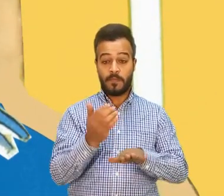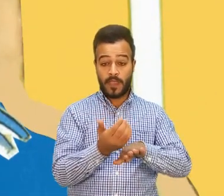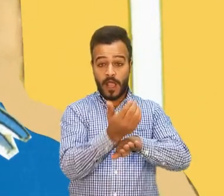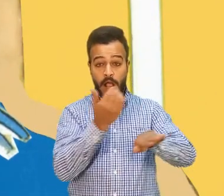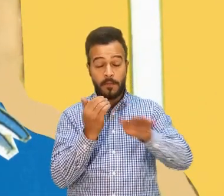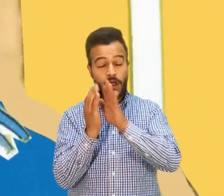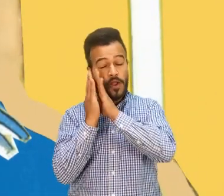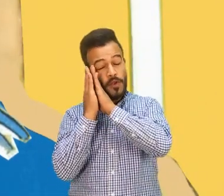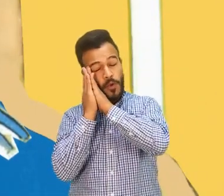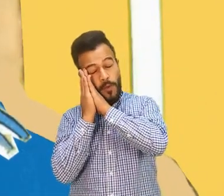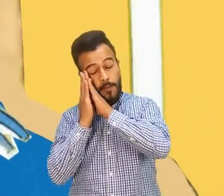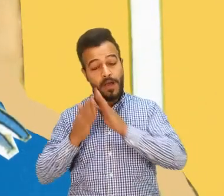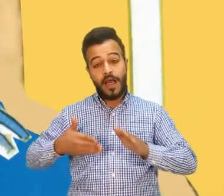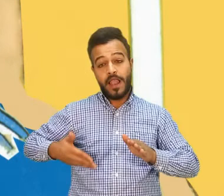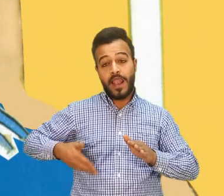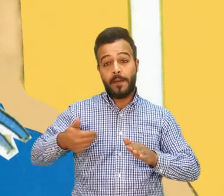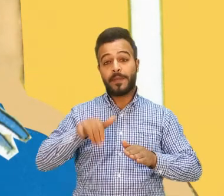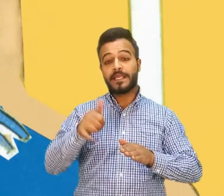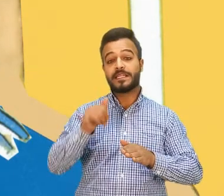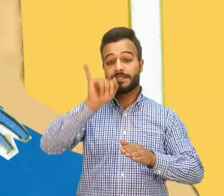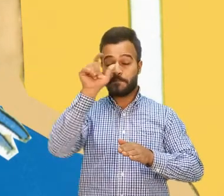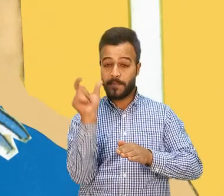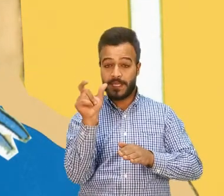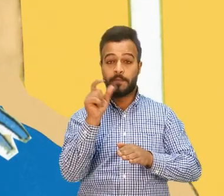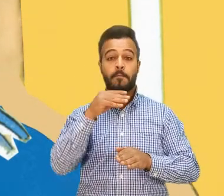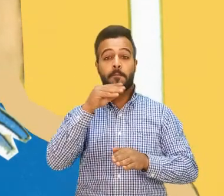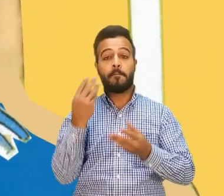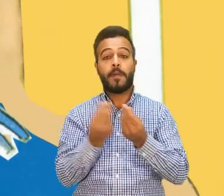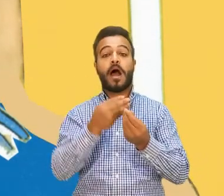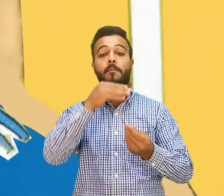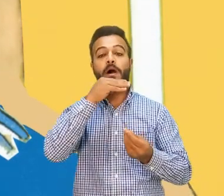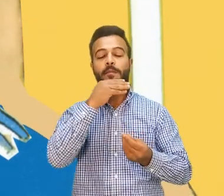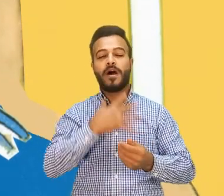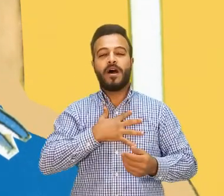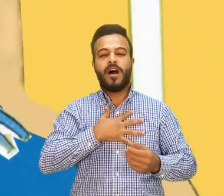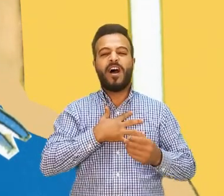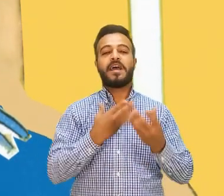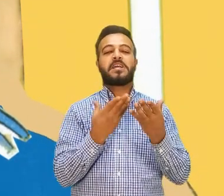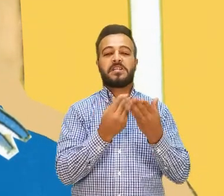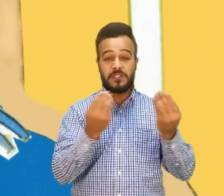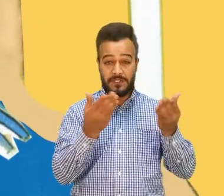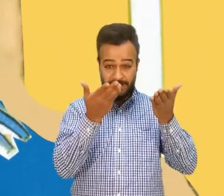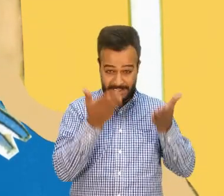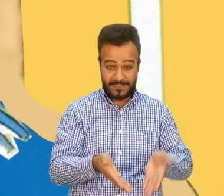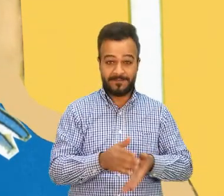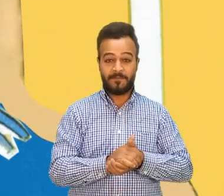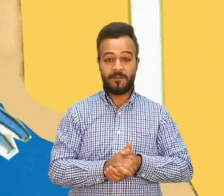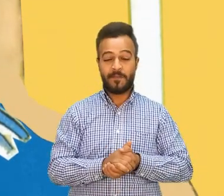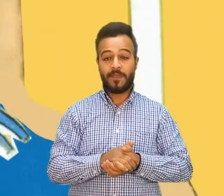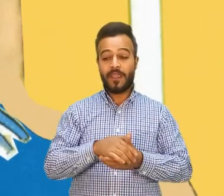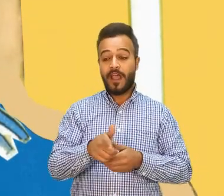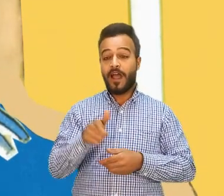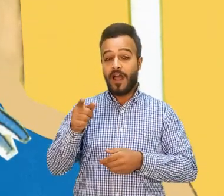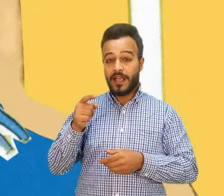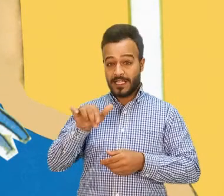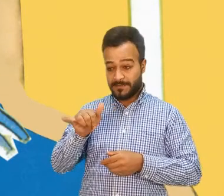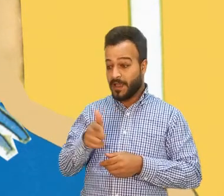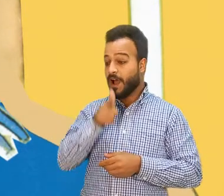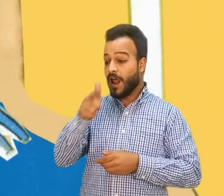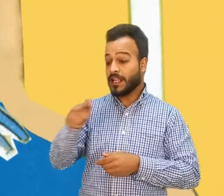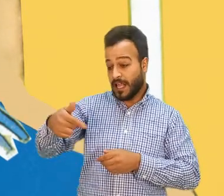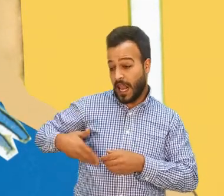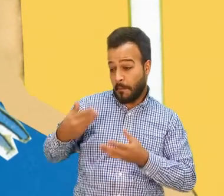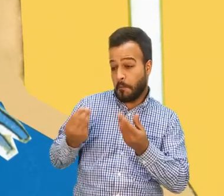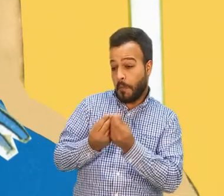وقبل النوم لعبت ياسمين مع أبيها وضحكت كثيرا وقالت: أنت تلعب معي